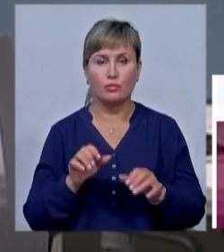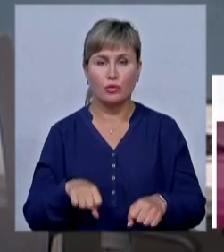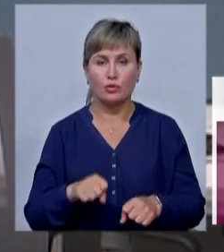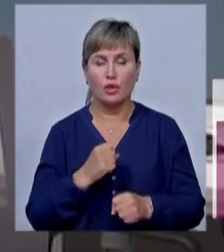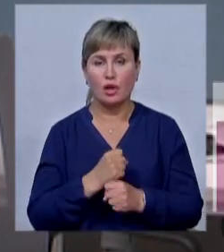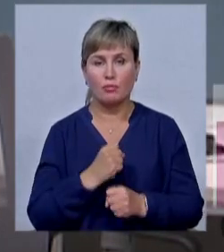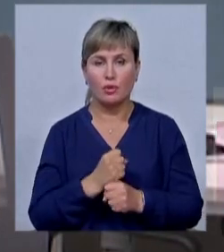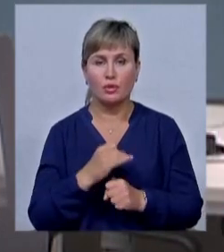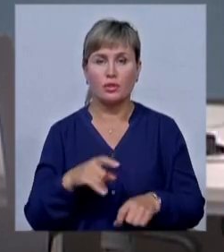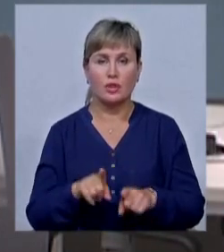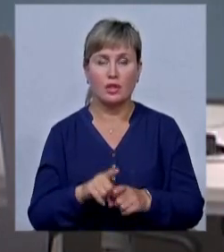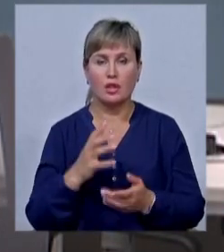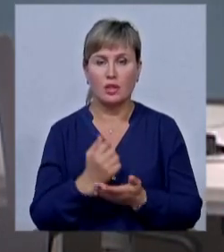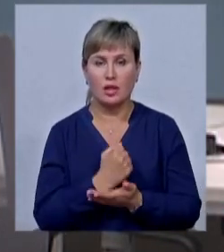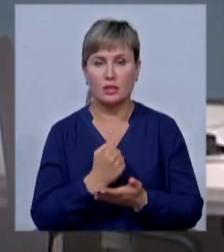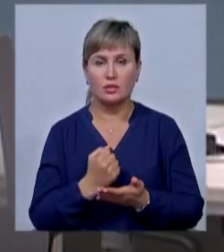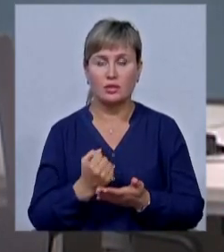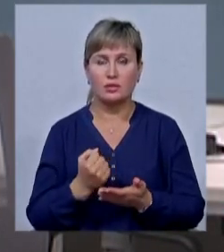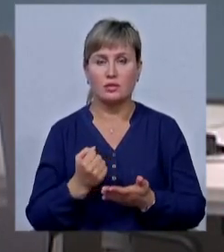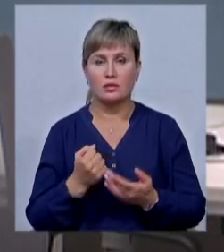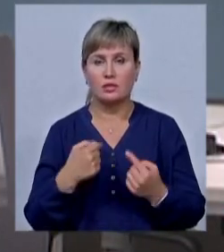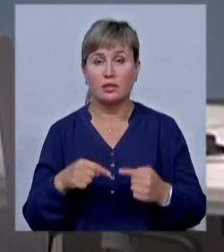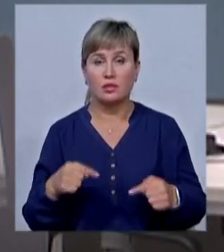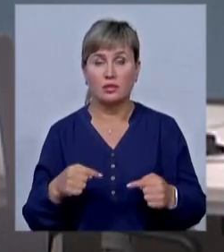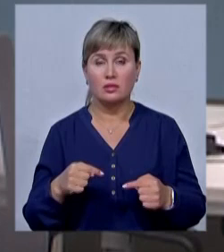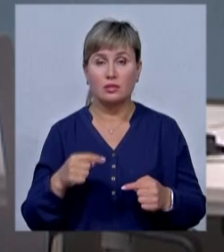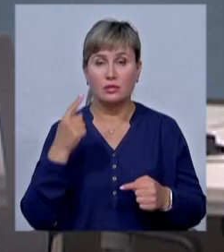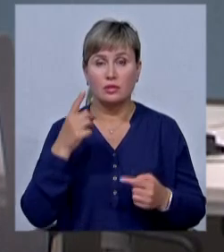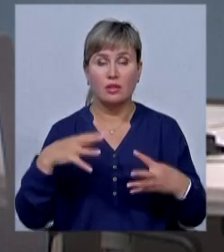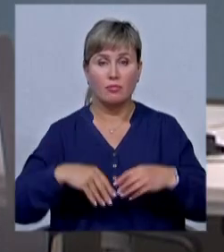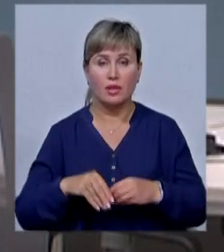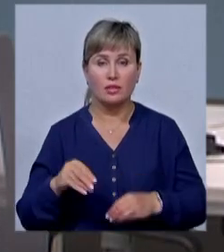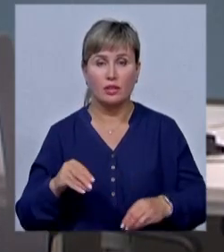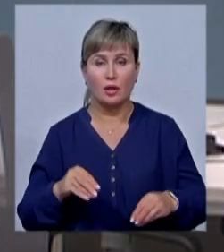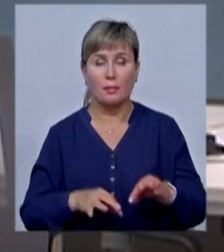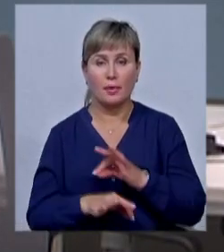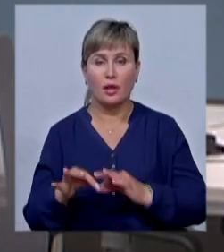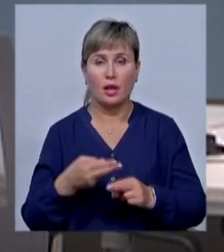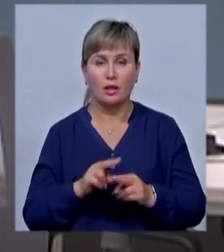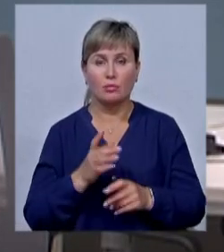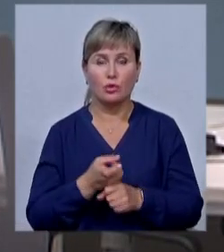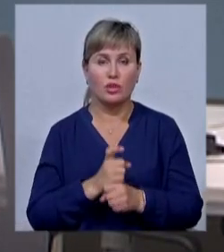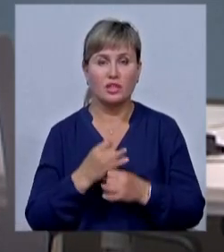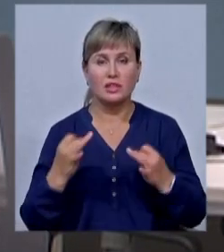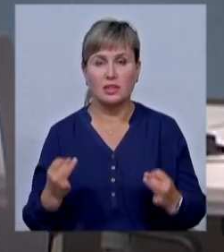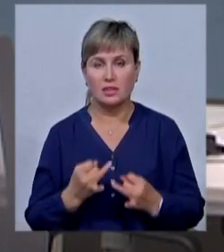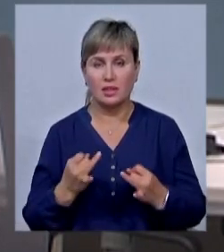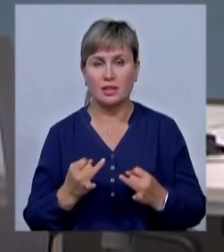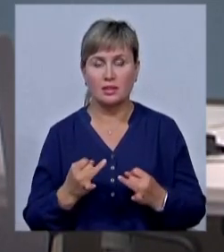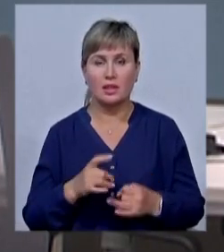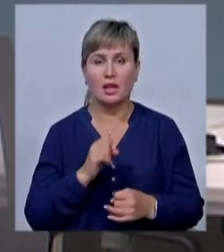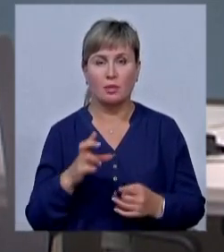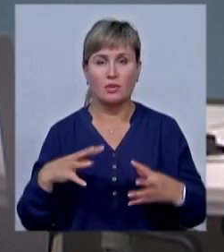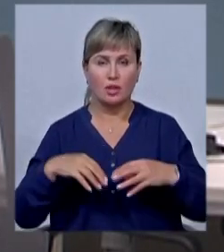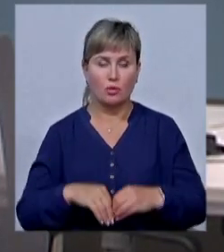также находить нетворкинг между собой, придумать какие-то вместе совместные проекты, и это будет очень интересно. Создаем IT-хаб,